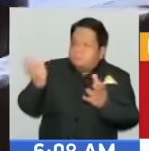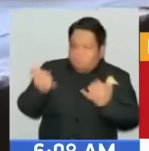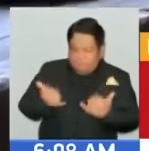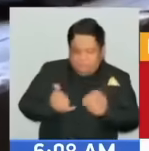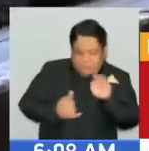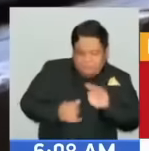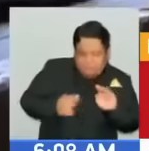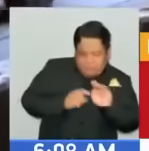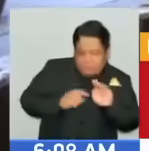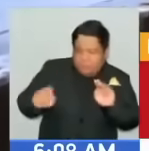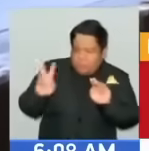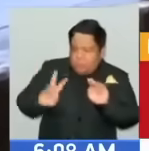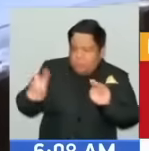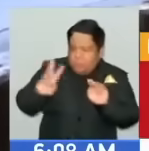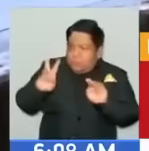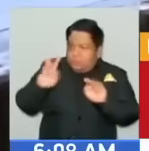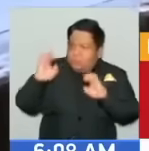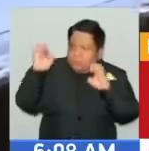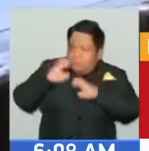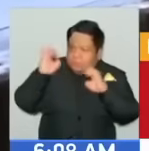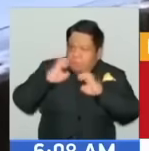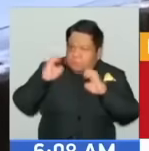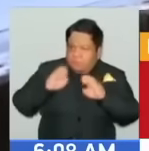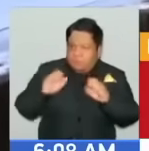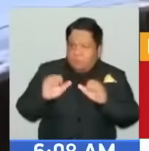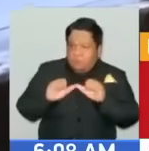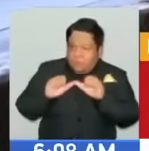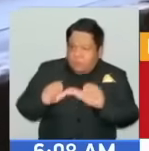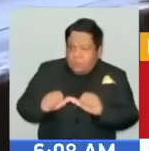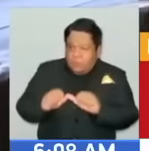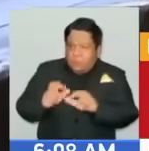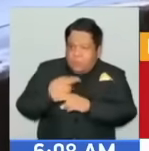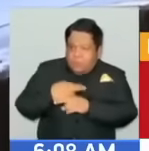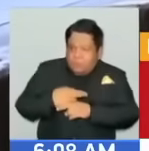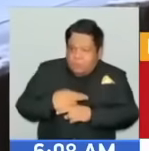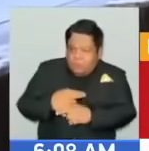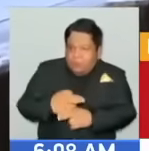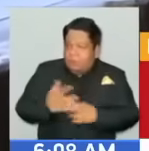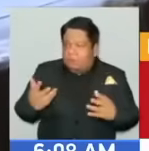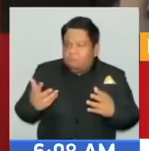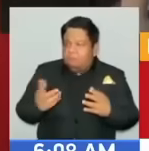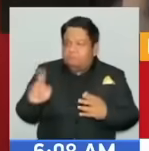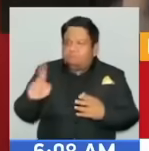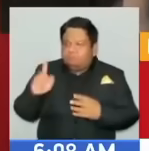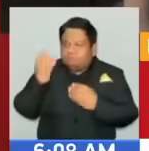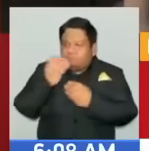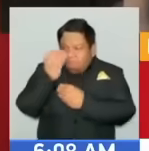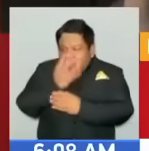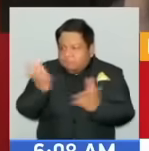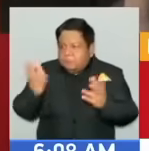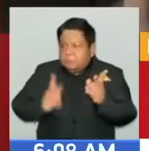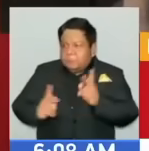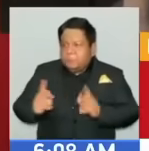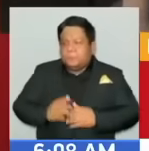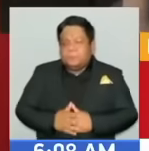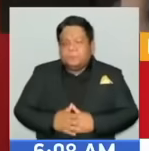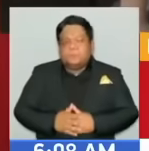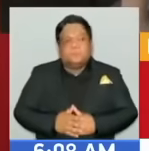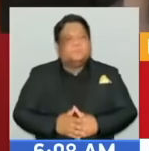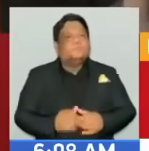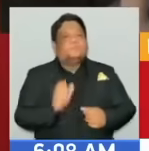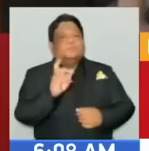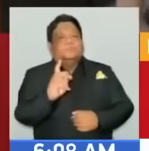na magpapatuloy itong repairs and therefore yung traffic natin. Oo, Ivan, kinukuha po yung pagkakataon na to para masabihan